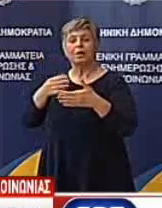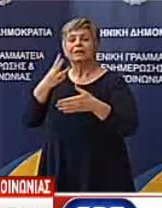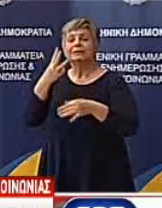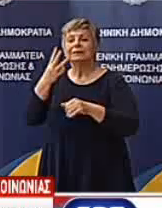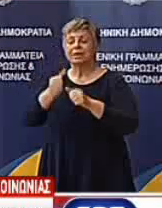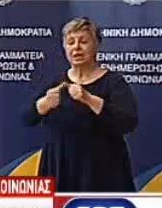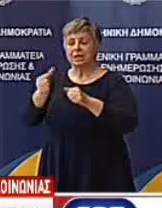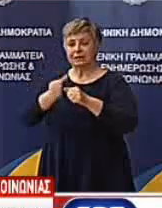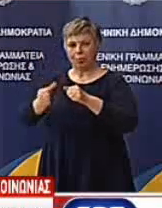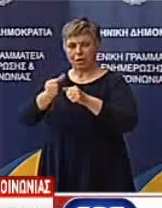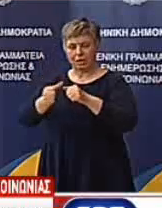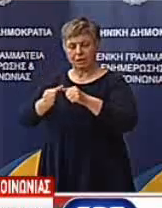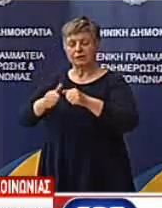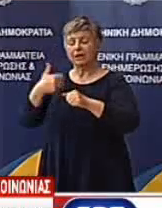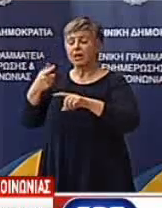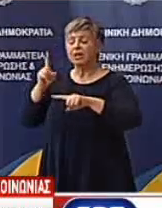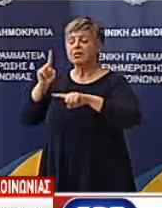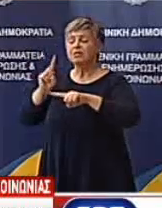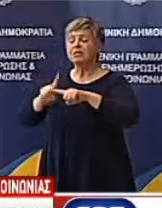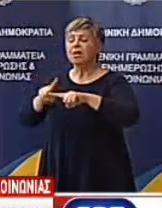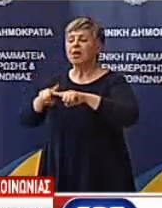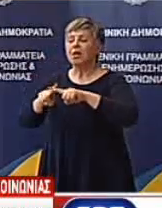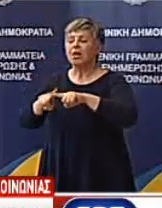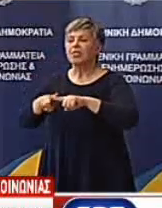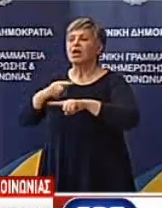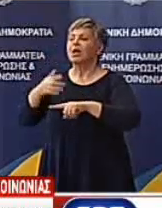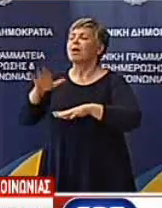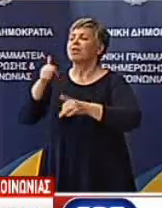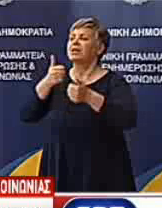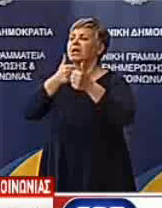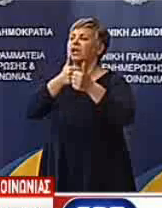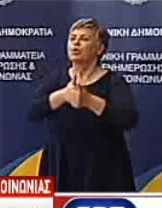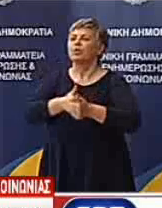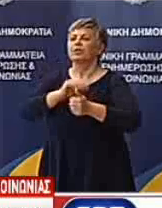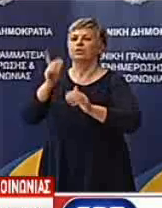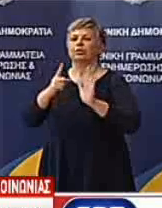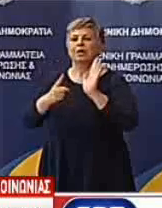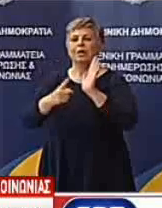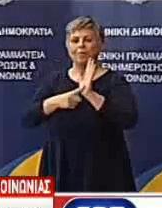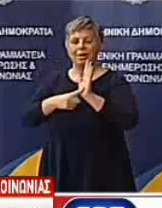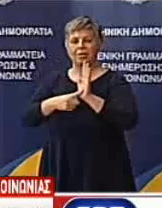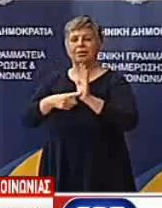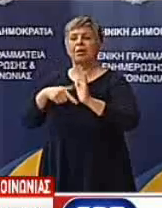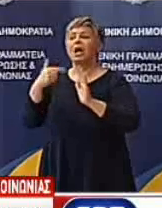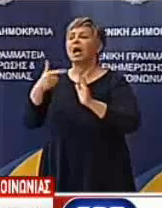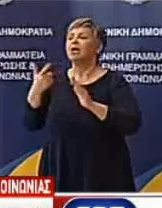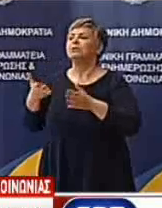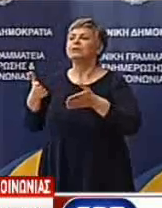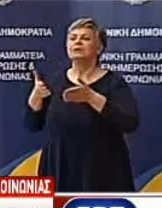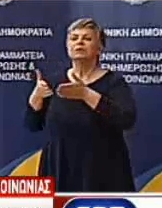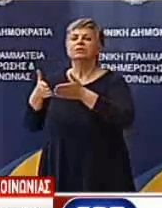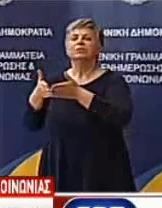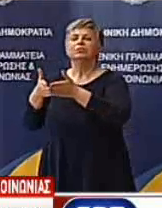ολοκληρώσει την υποχρέωση που έχει απέναντι της ΕΕ και αν δεν πούν τα πλοία, τα πολεμικά πλοία, για τον έλεγχο